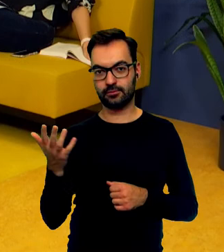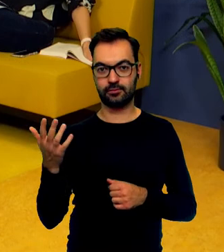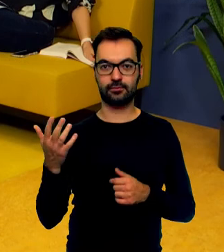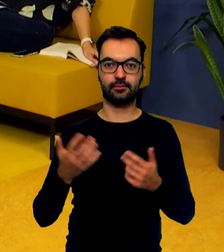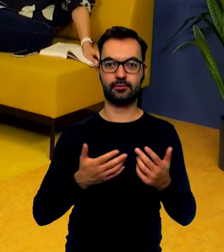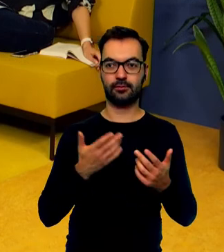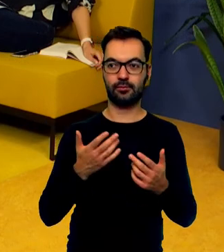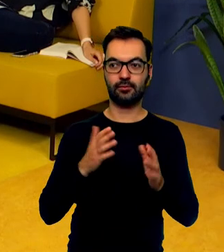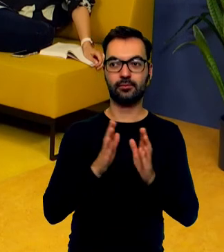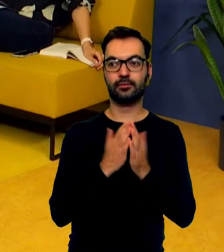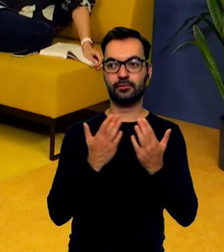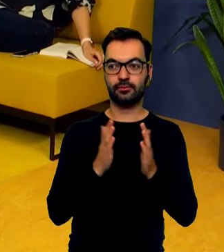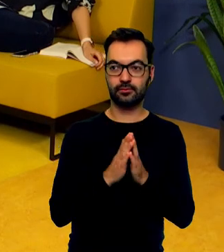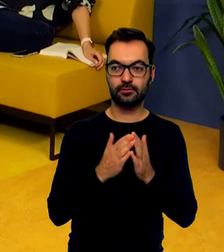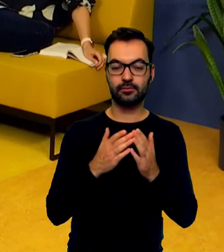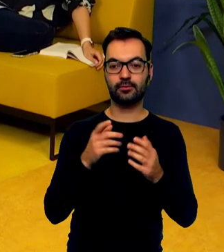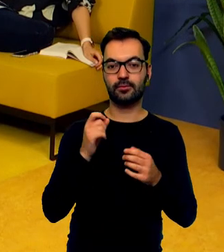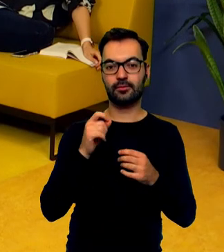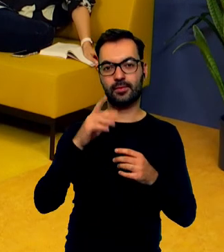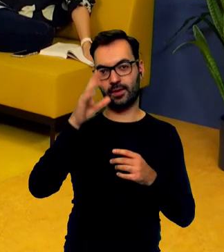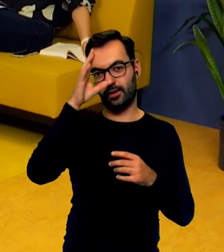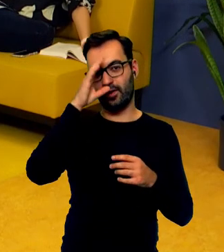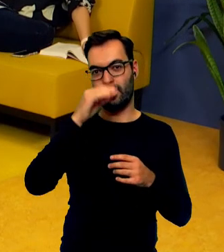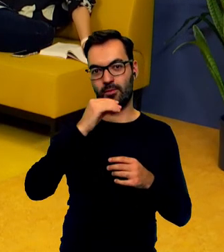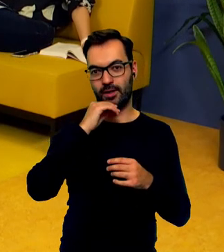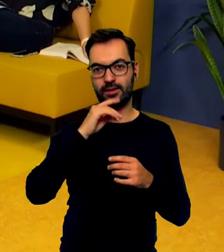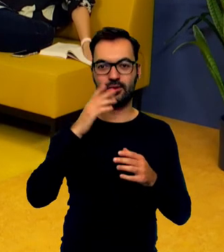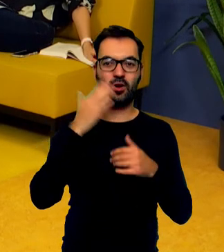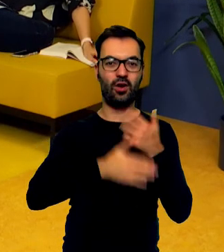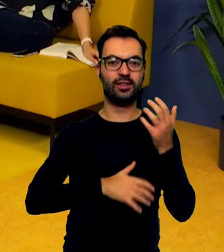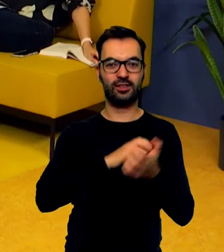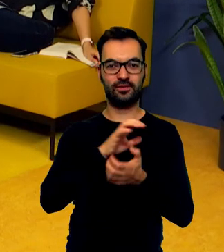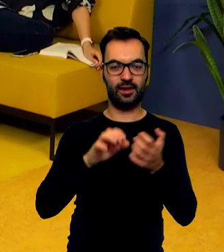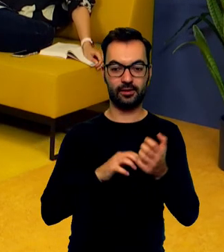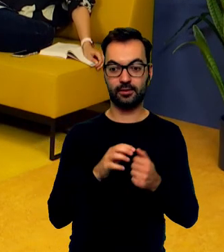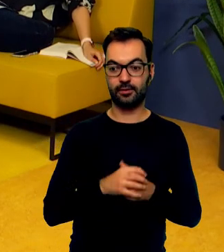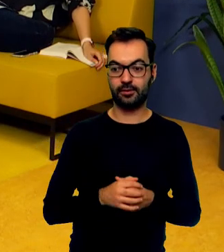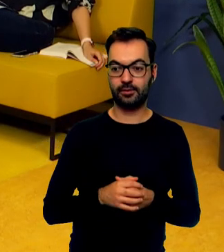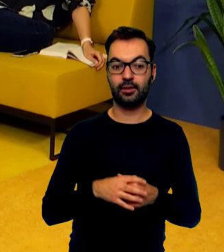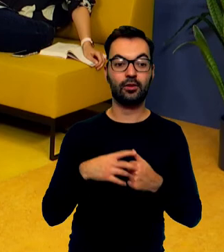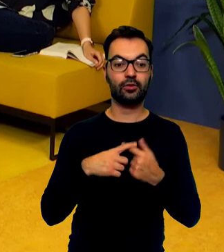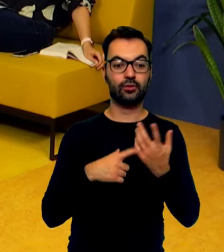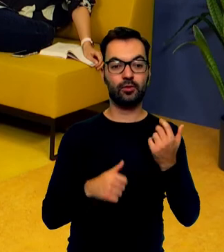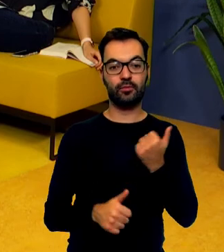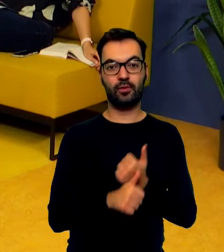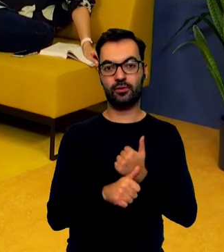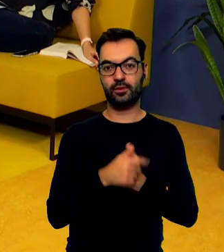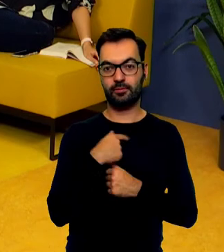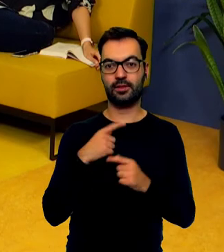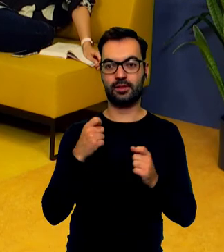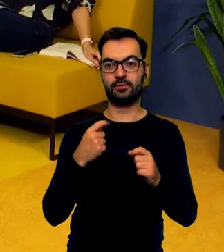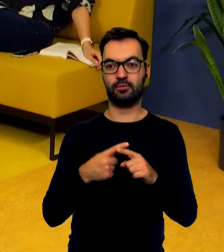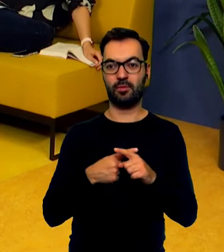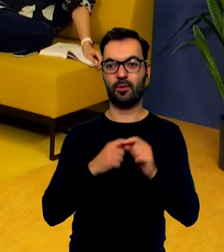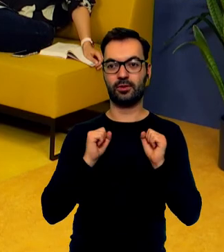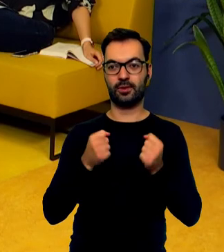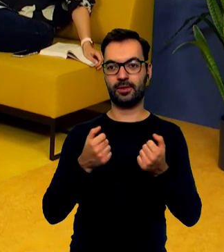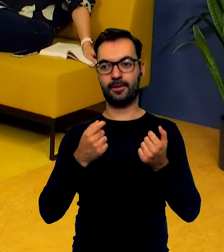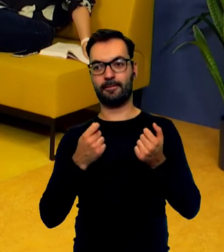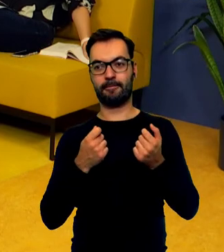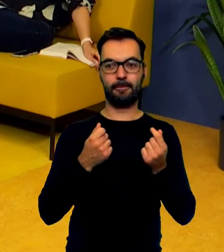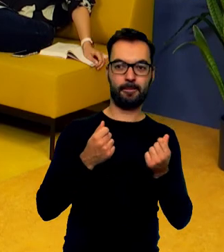serialach, w książkach te obrazy apokalipsy. No i to wszystko sprawia, że my rzeczywiście zaczynamy funkcjonować w